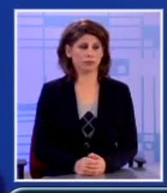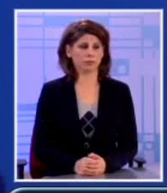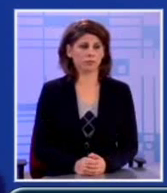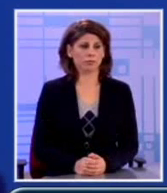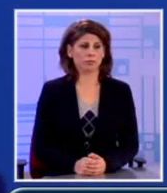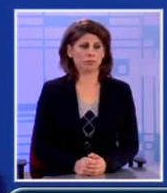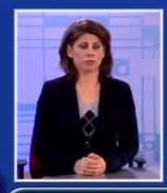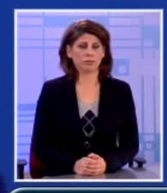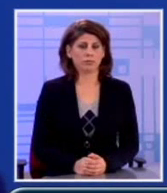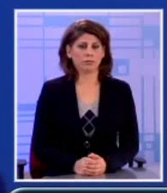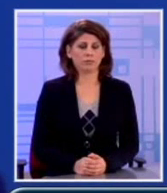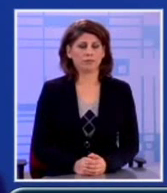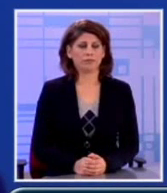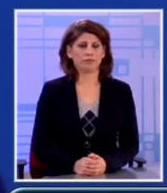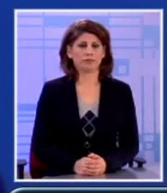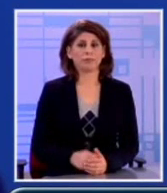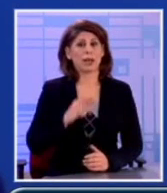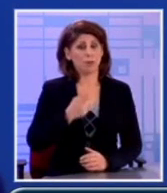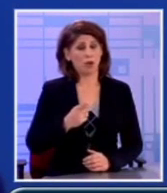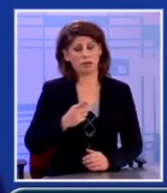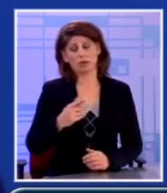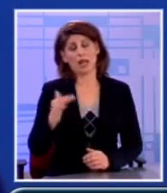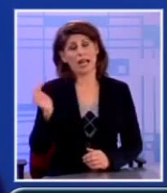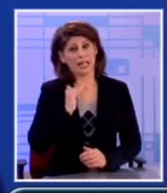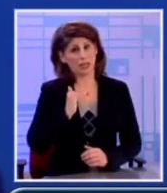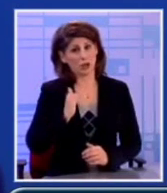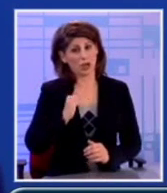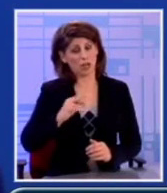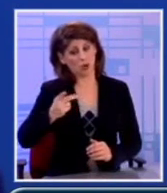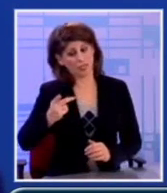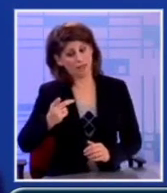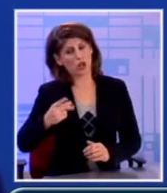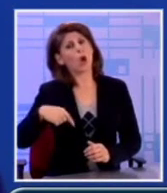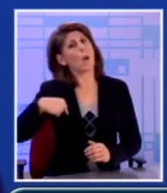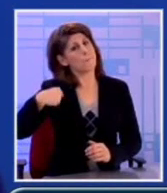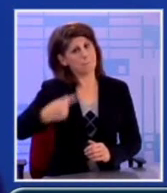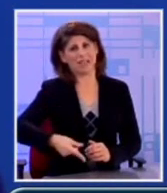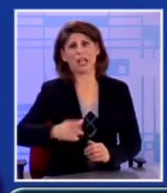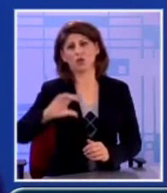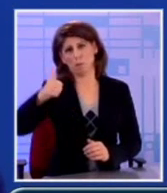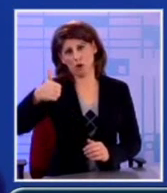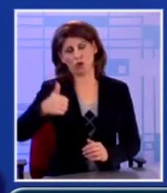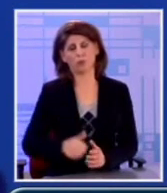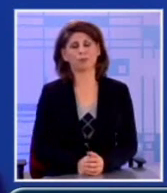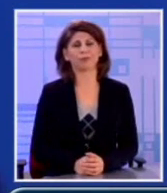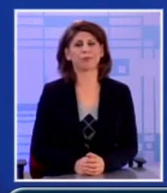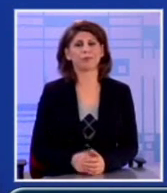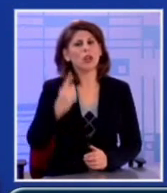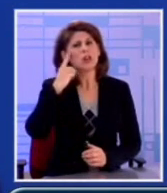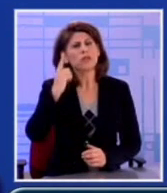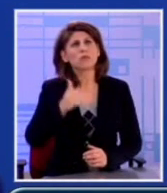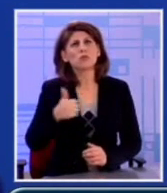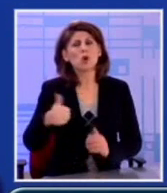Λοιπόν, να απαντήσω γρήγορα στο δεύτερο σκέλος για να μπω στο πρώτο. Νομίζω και